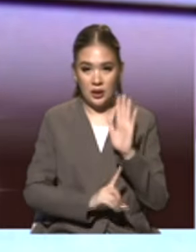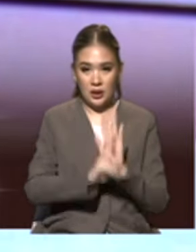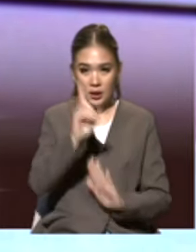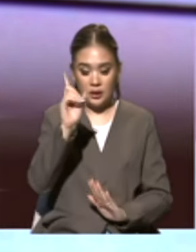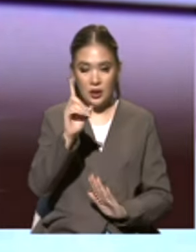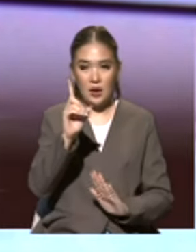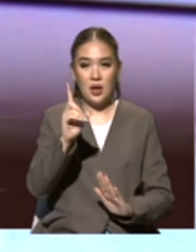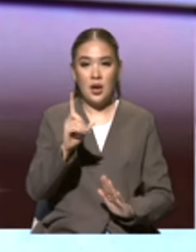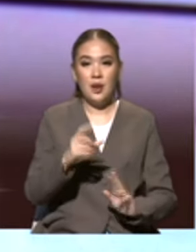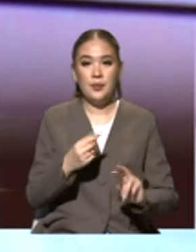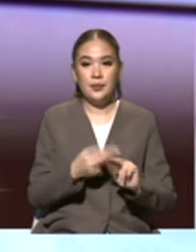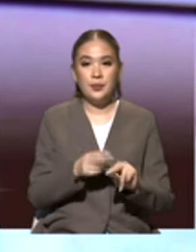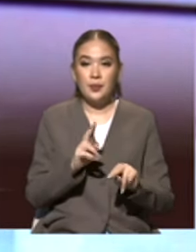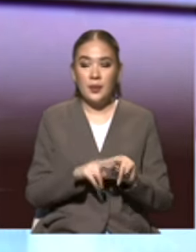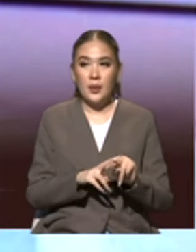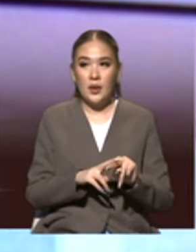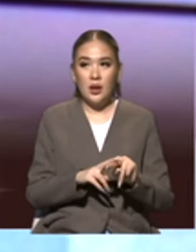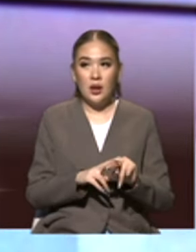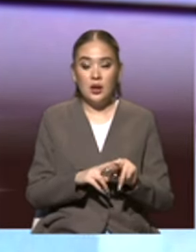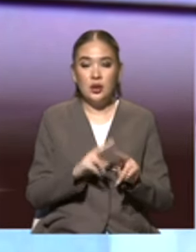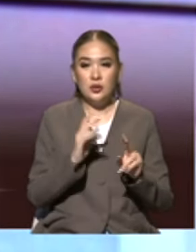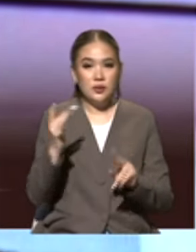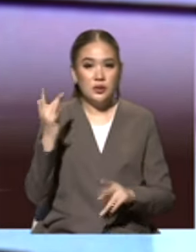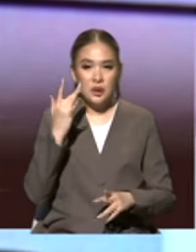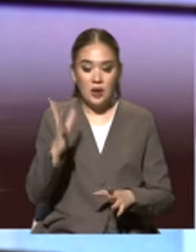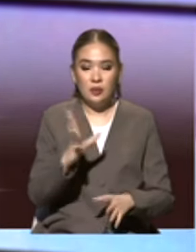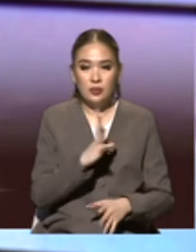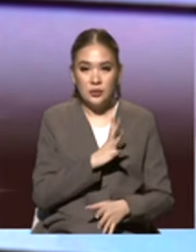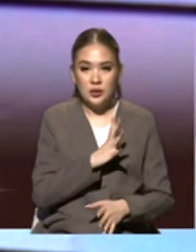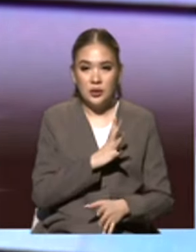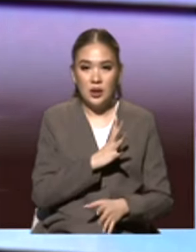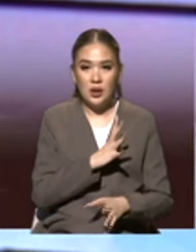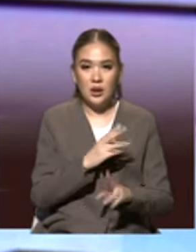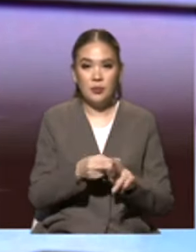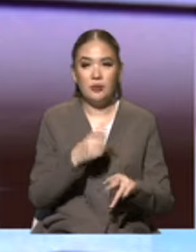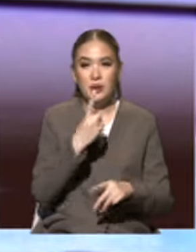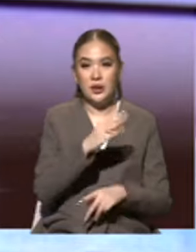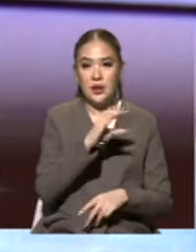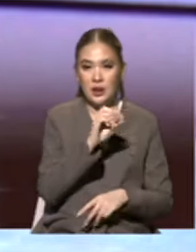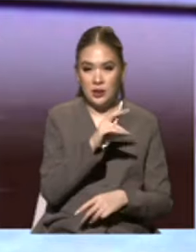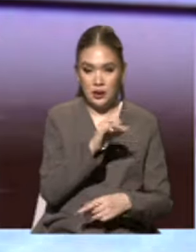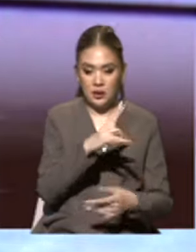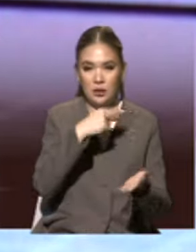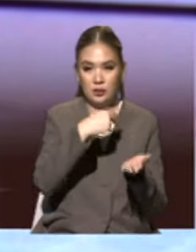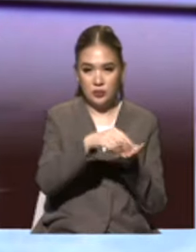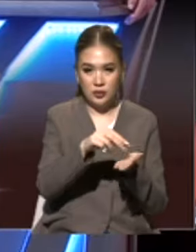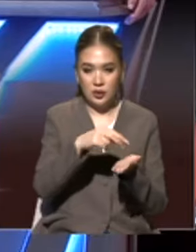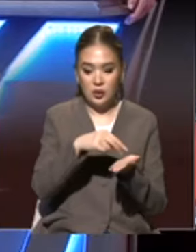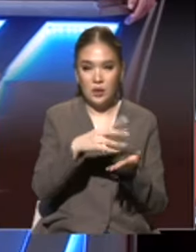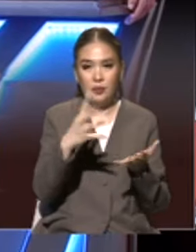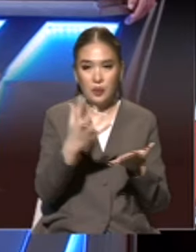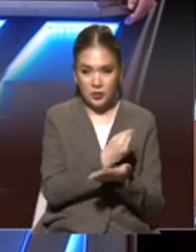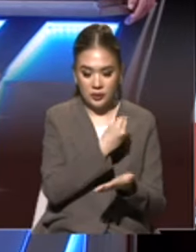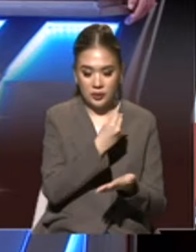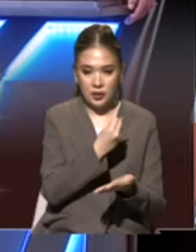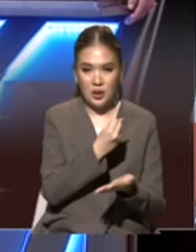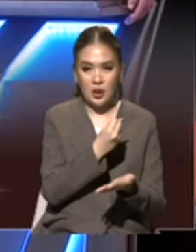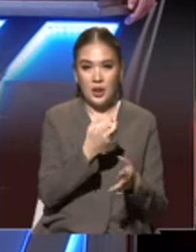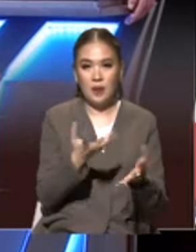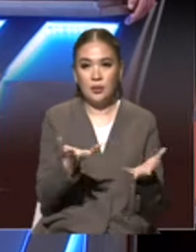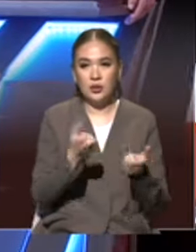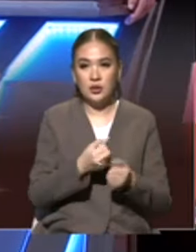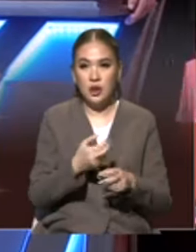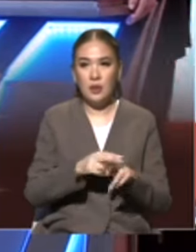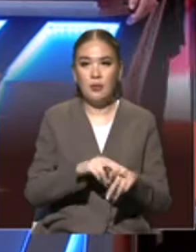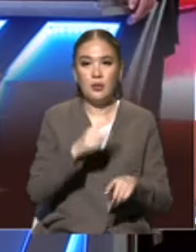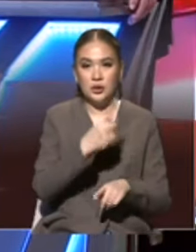жағдайлар көптеген орын алып жатты. Белгілі өнім берушілер бір тендерді алады, қолында бір мөрі бар. Бір